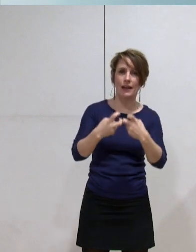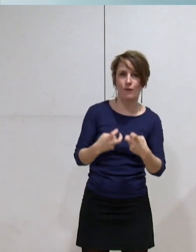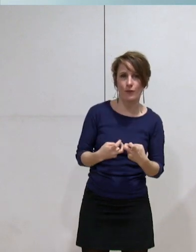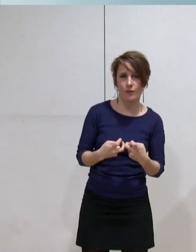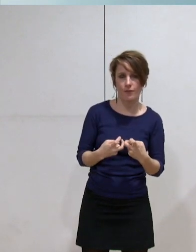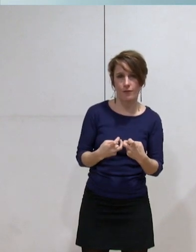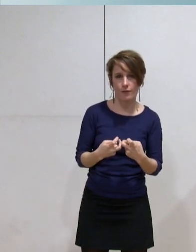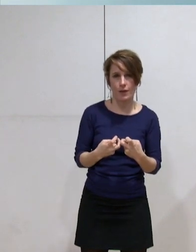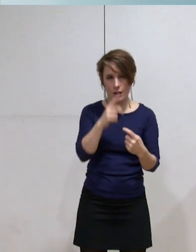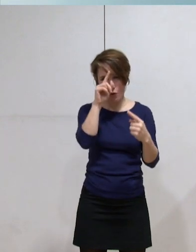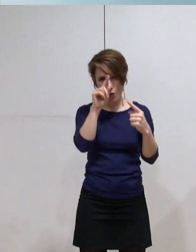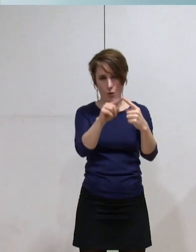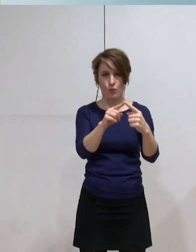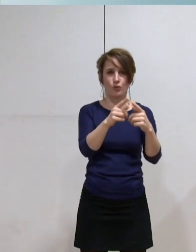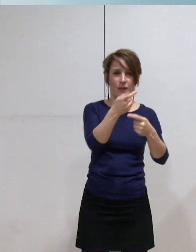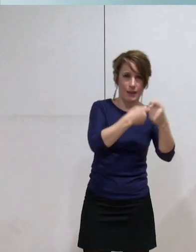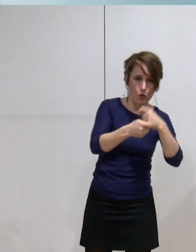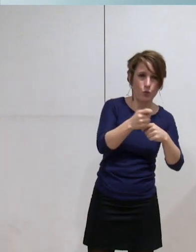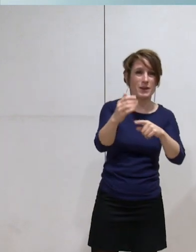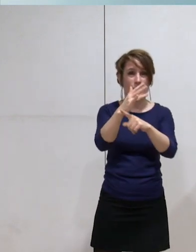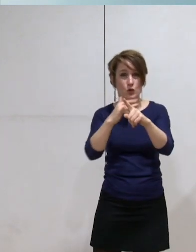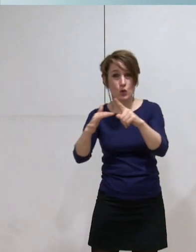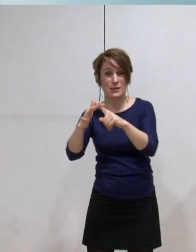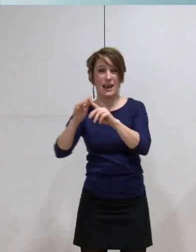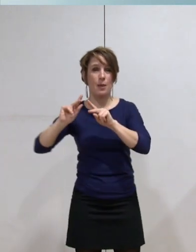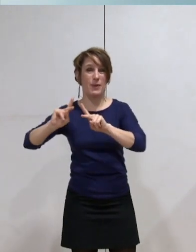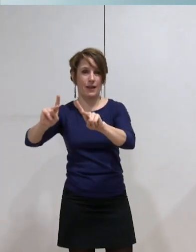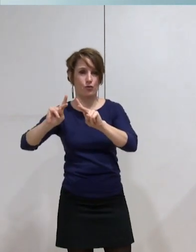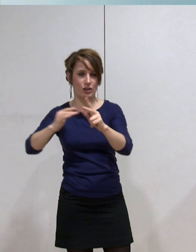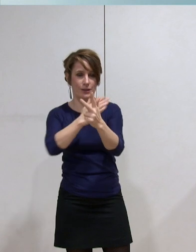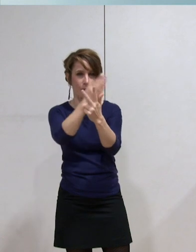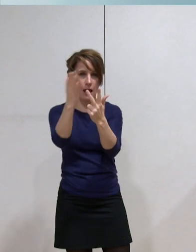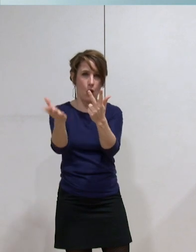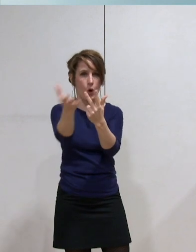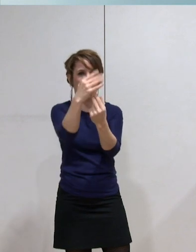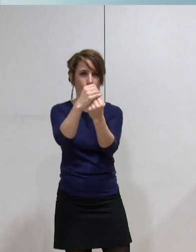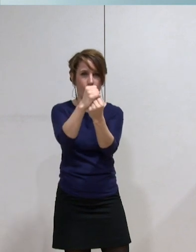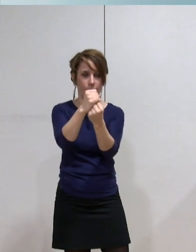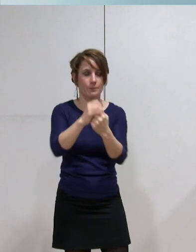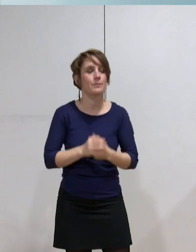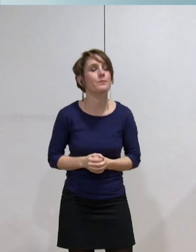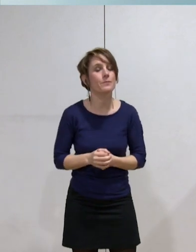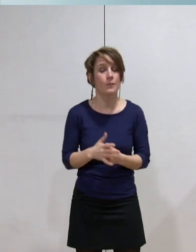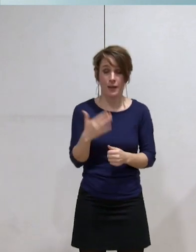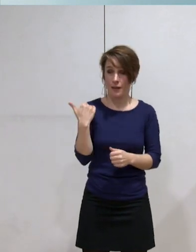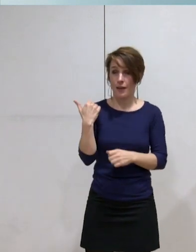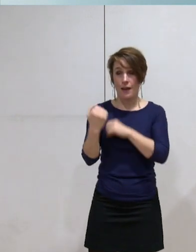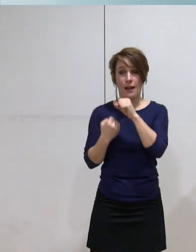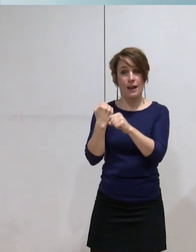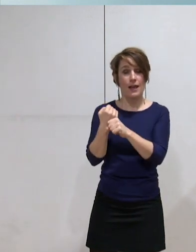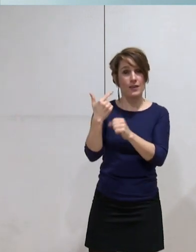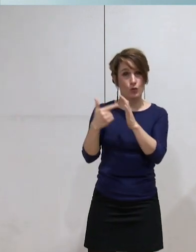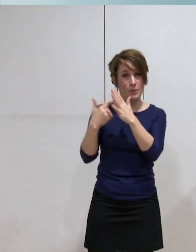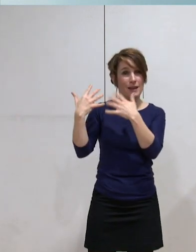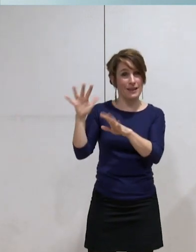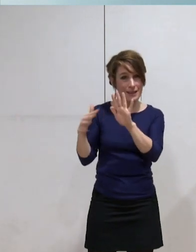économique social et pédagogique enfin l'année 2015 nous a permis de bâtir un état des